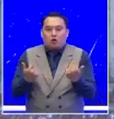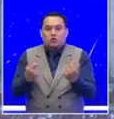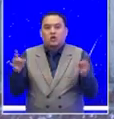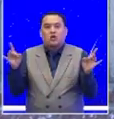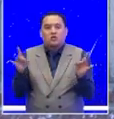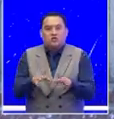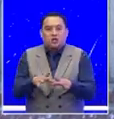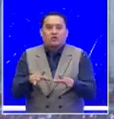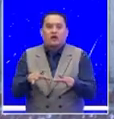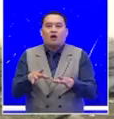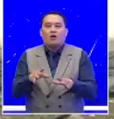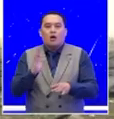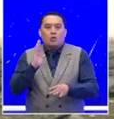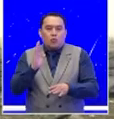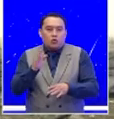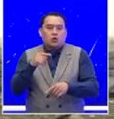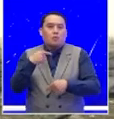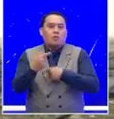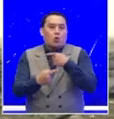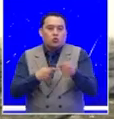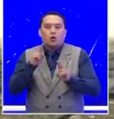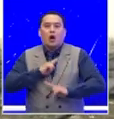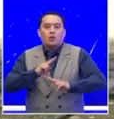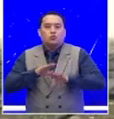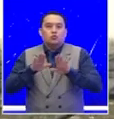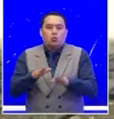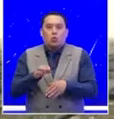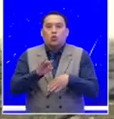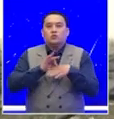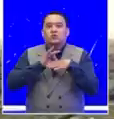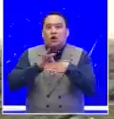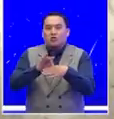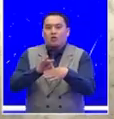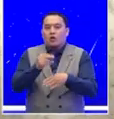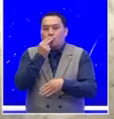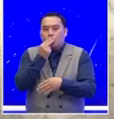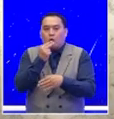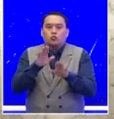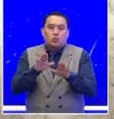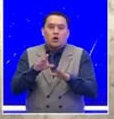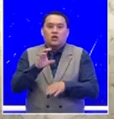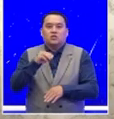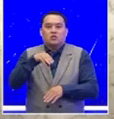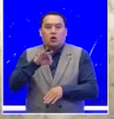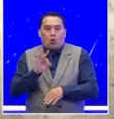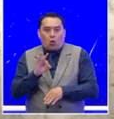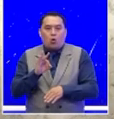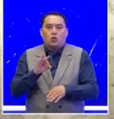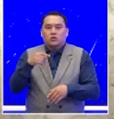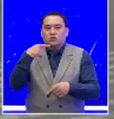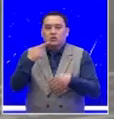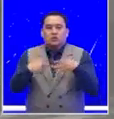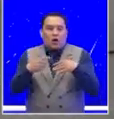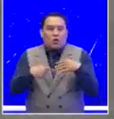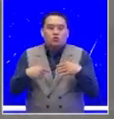хостелов, ресторанов и кафе. Последние будут работать лишь на доставку. Не будут работать и СТО, салоны красоты, сауны